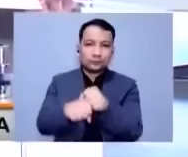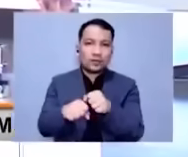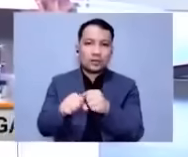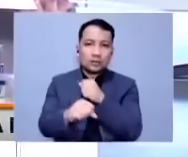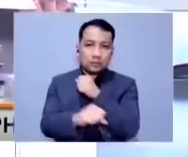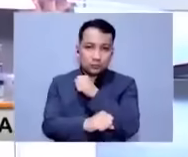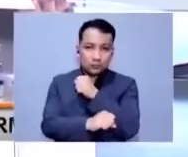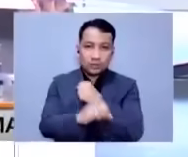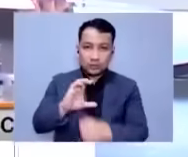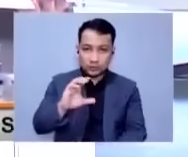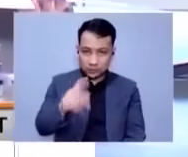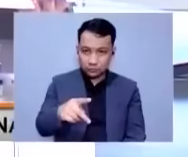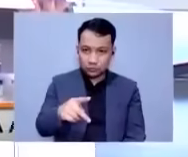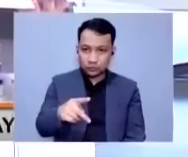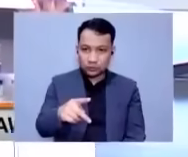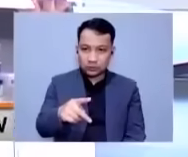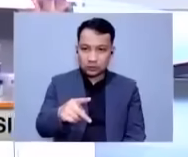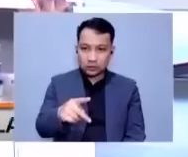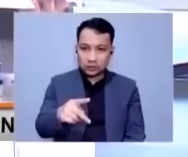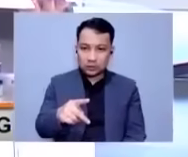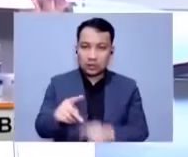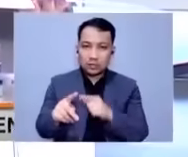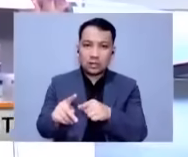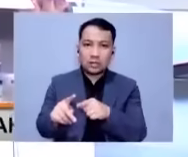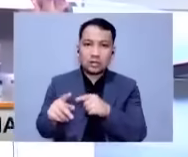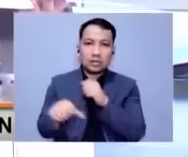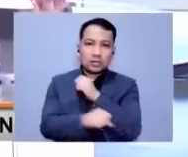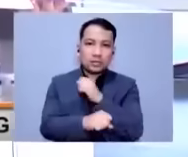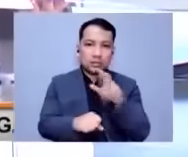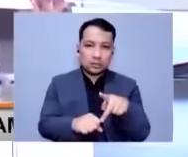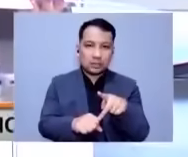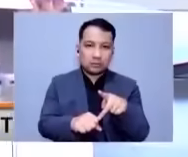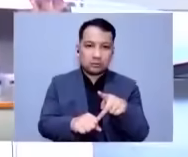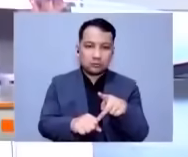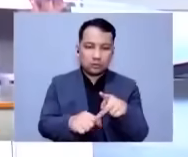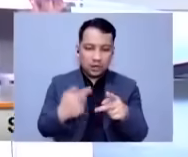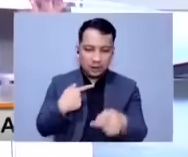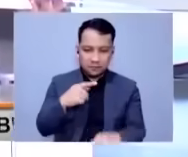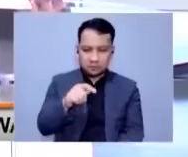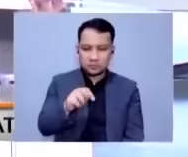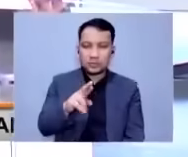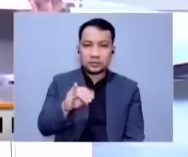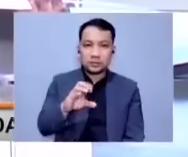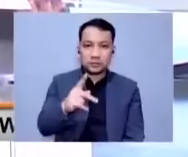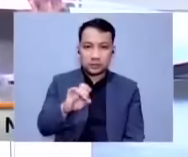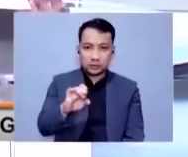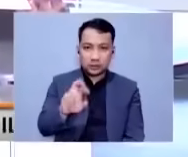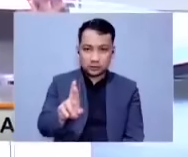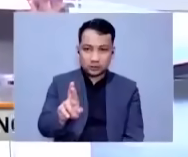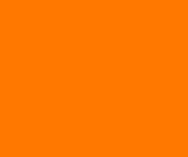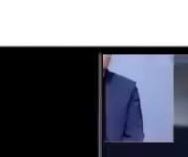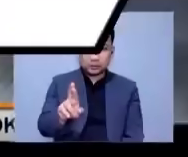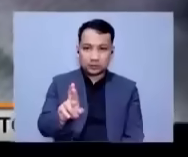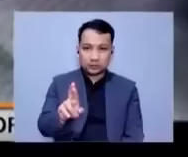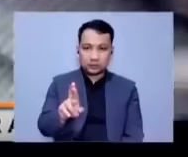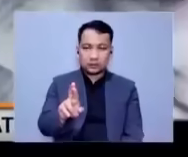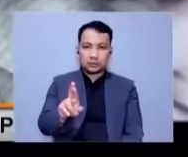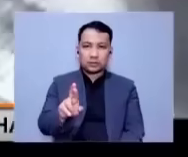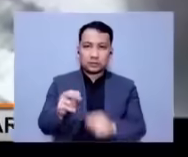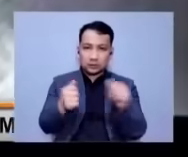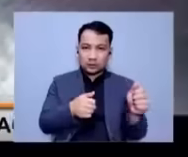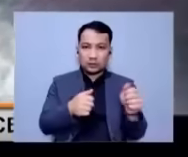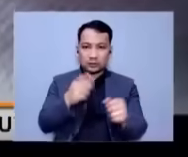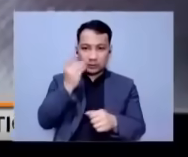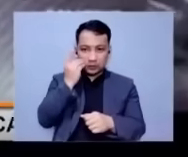din. Dahil ang ninakaw na cellphone, meron palang tracker. Nasa frontline ang balitang yan, si Dave Abuel.